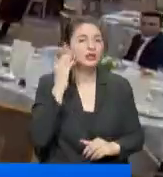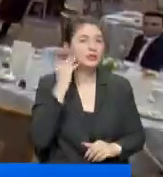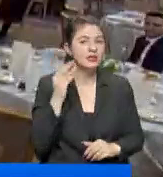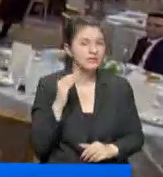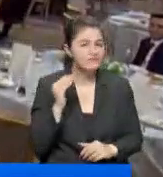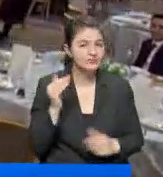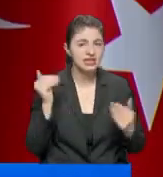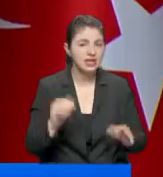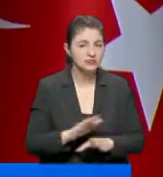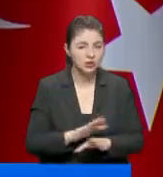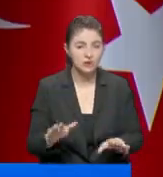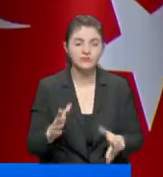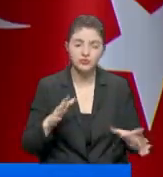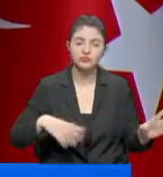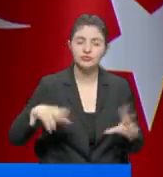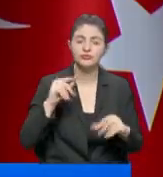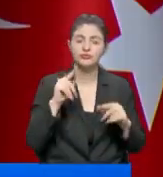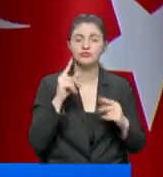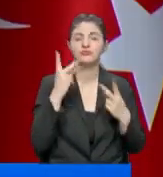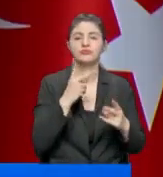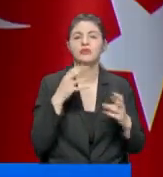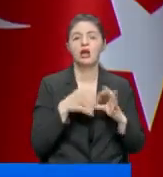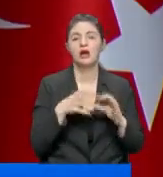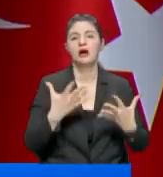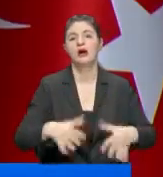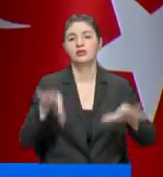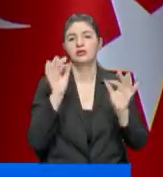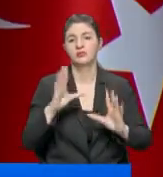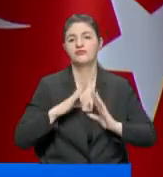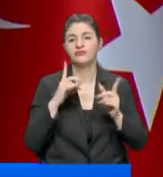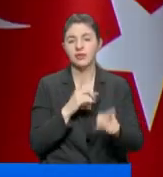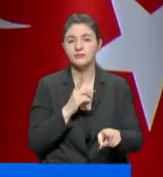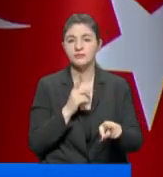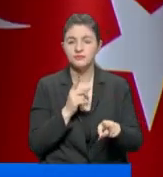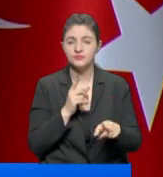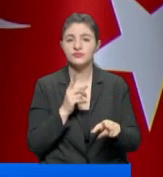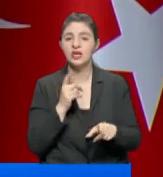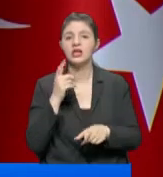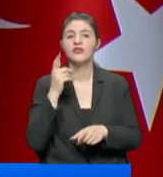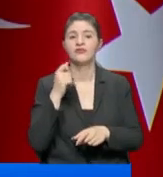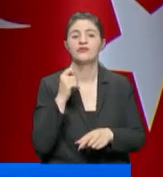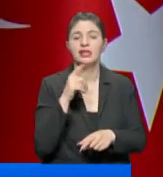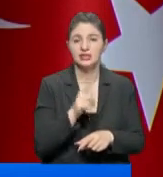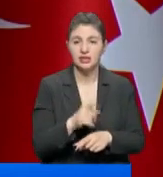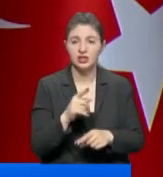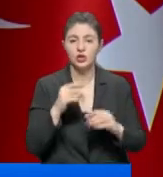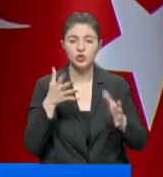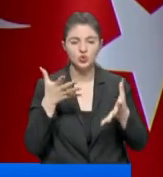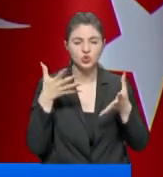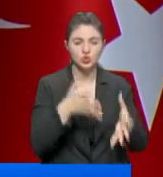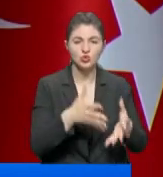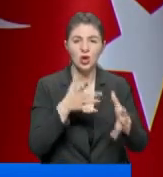da gelmiyor. Bütün bunlara yönelik hazırlıklarımız var. Fiyatları